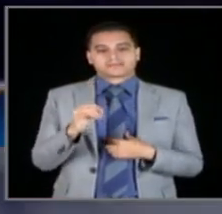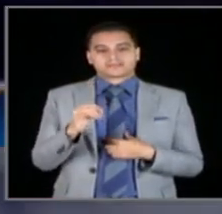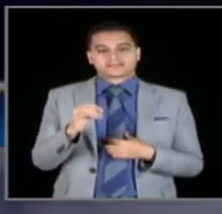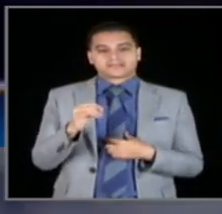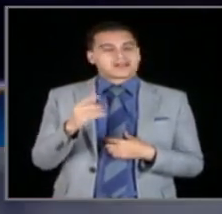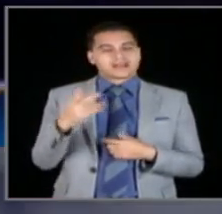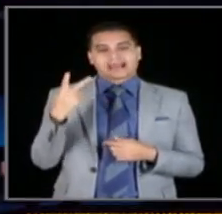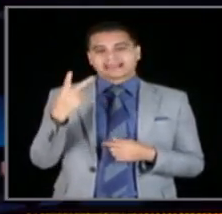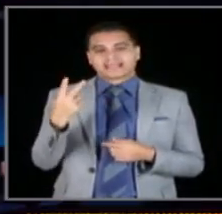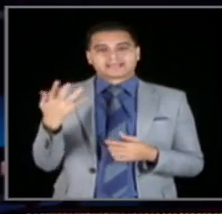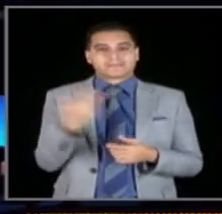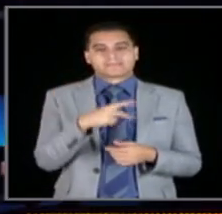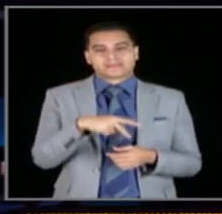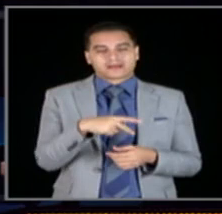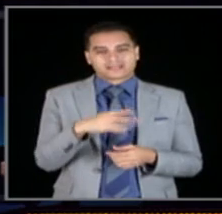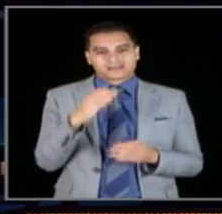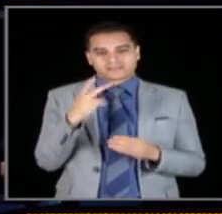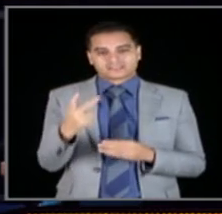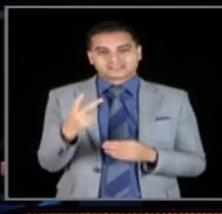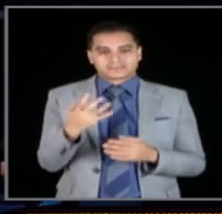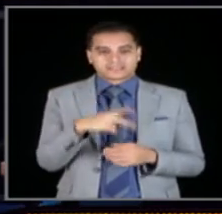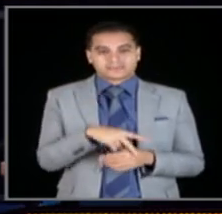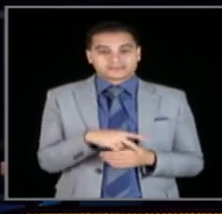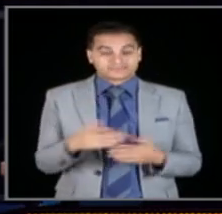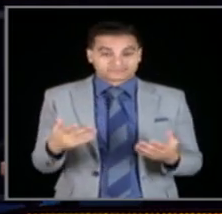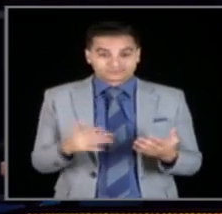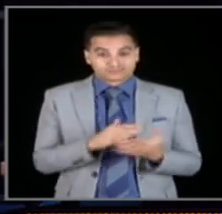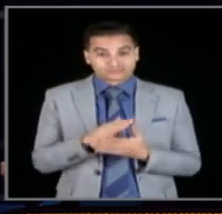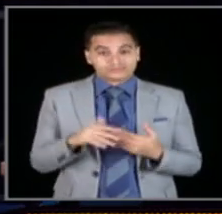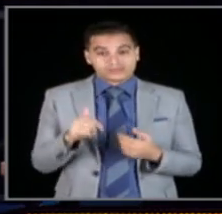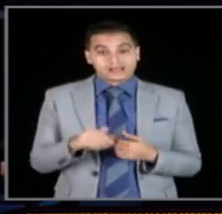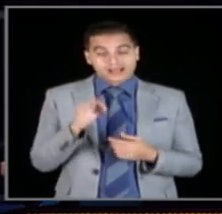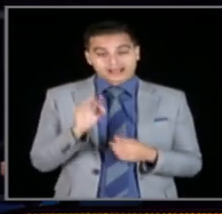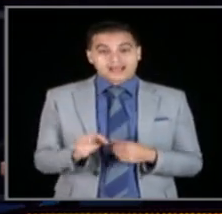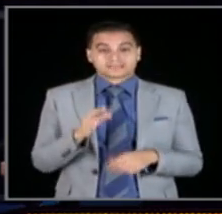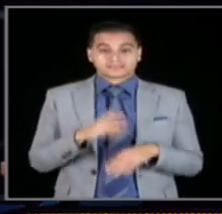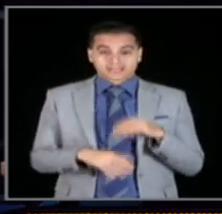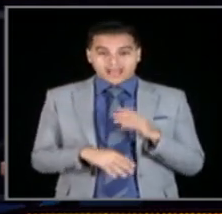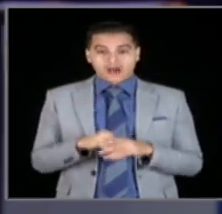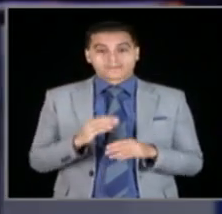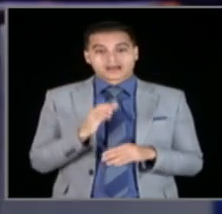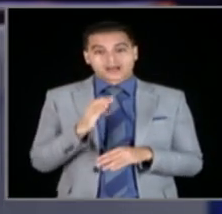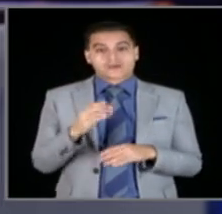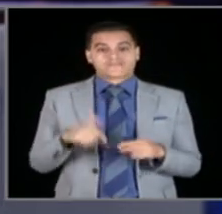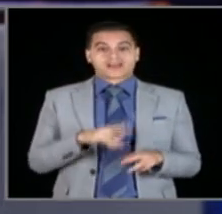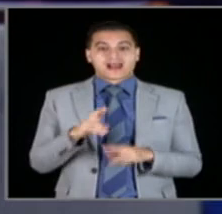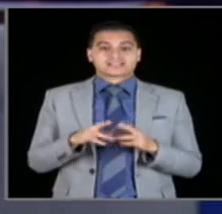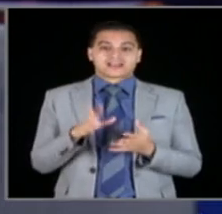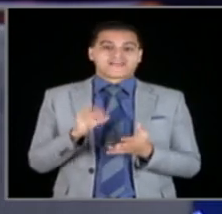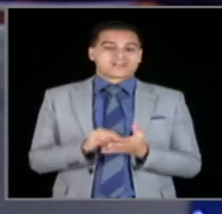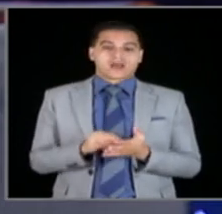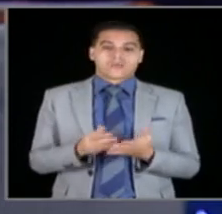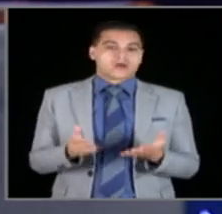2 من 8. تعال مكان يا أحمد. هي المشكلة بقى، عايز أقول لك حاجة، إن كان لازم تحاول تجاوب في الأسئلة اللي في